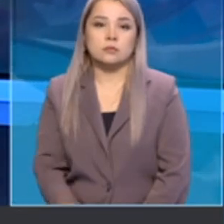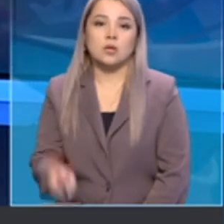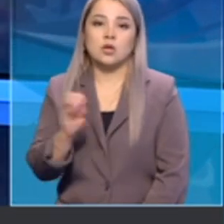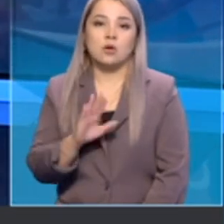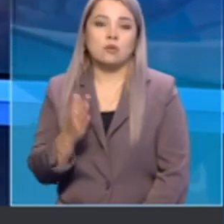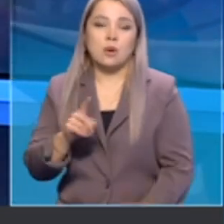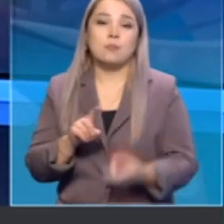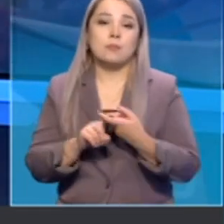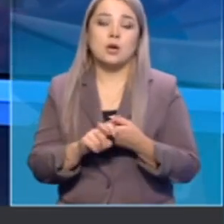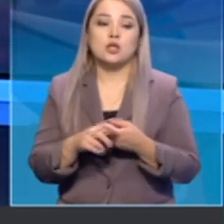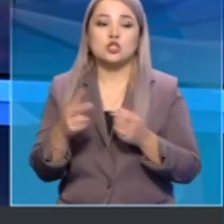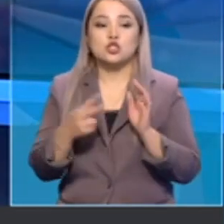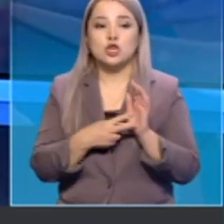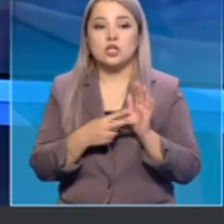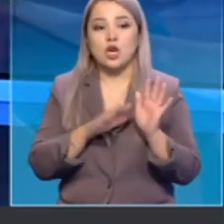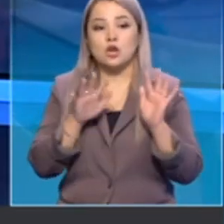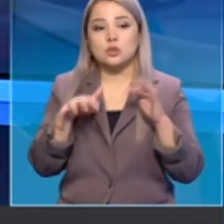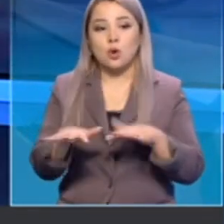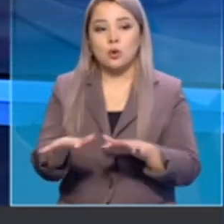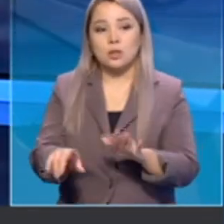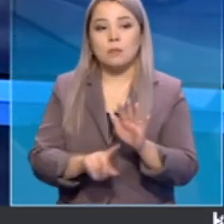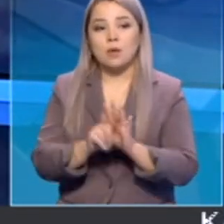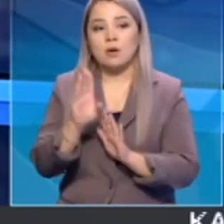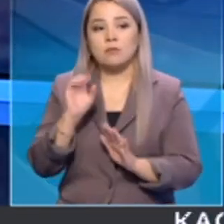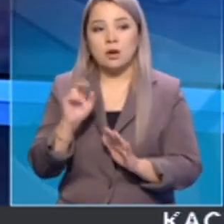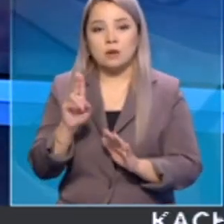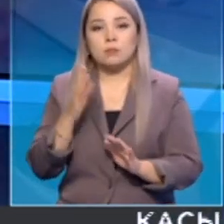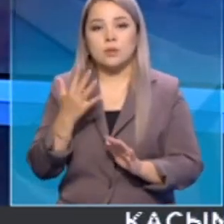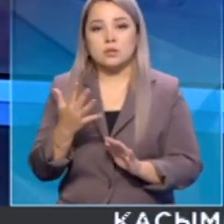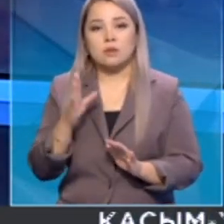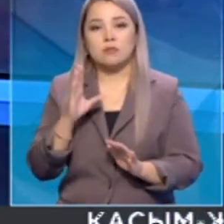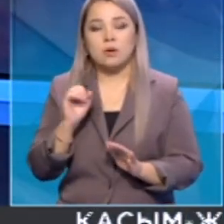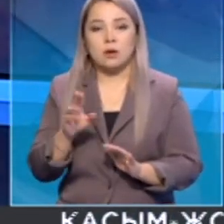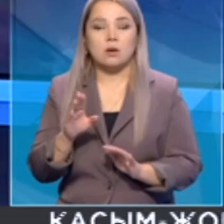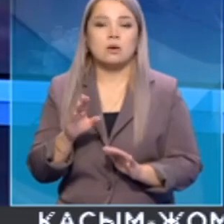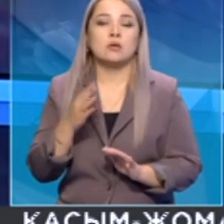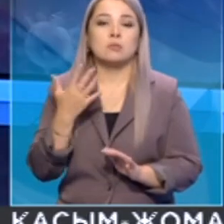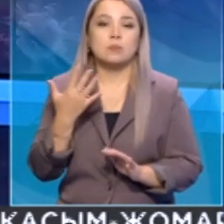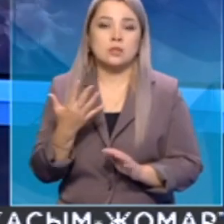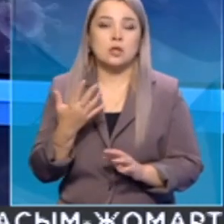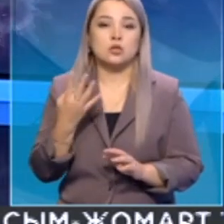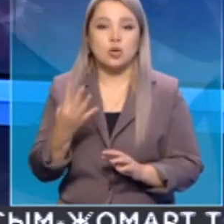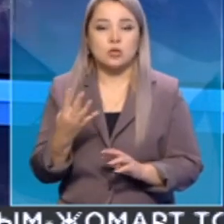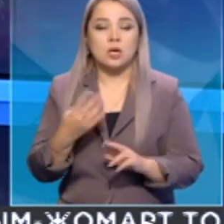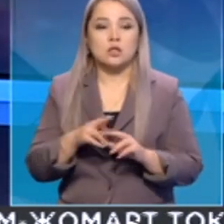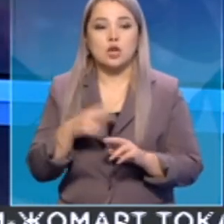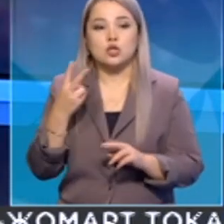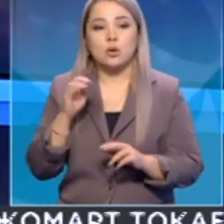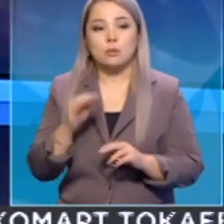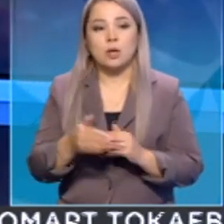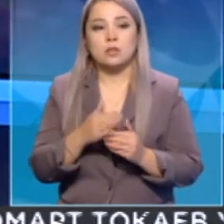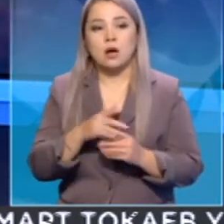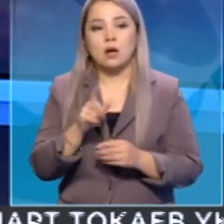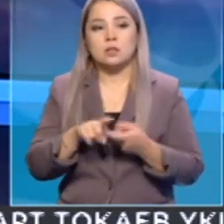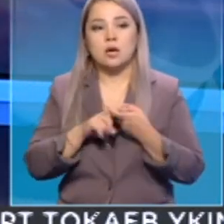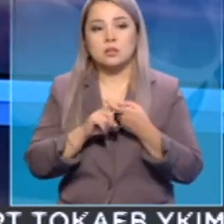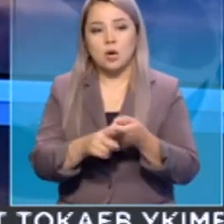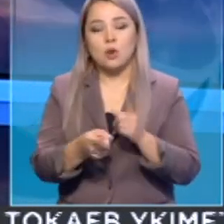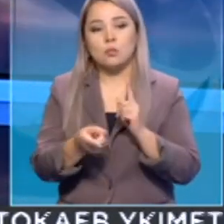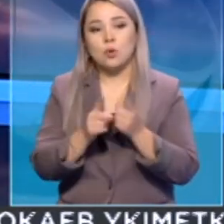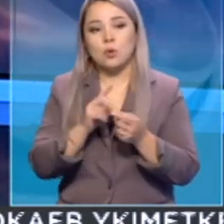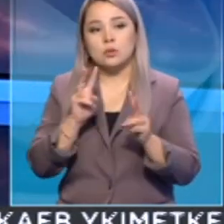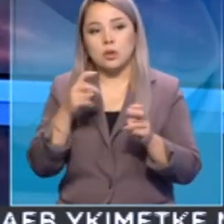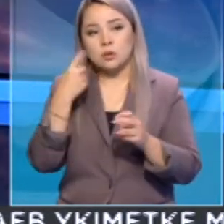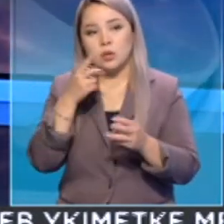Европада пандемияның 7-ші толқыны басталды. Омикронның V4, V5 деген жаңа түрін тәулігіне 100-200 мың адам жұқтырып жатыр. Вирустың мутацияға ұшыраған